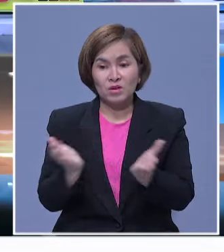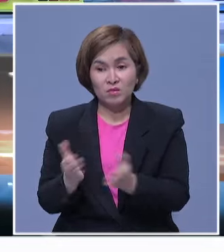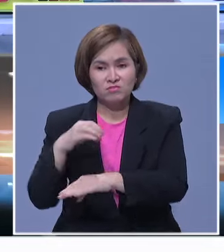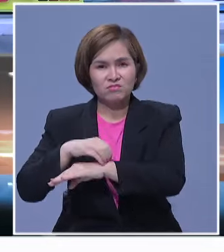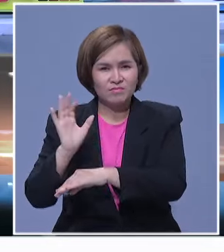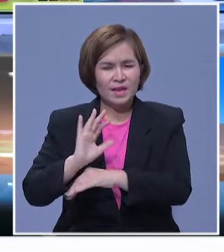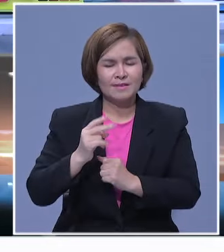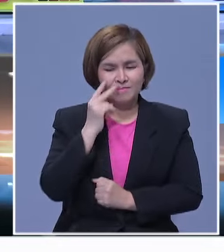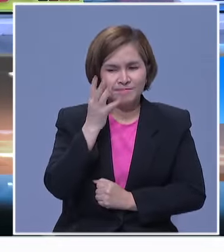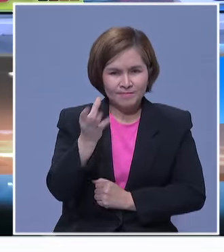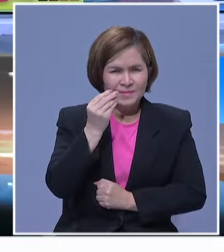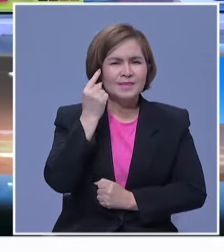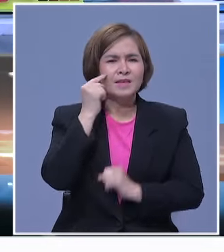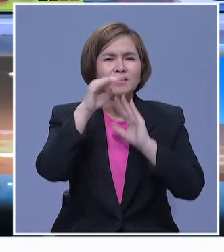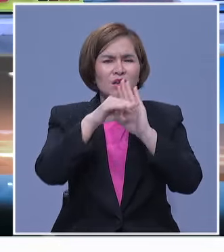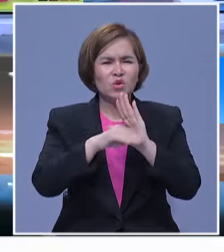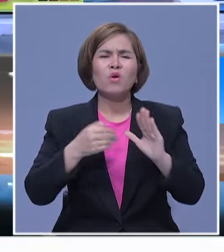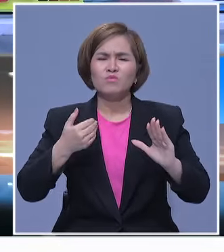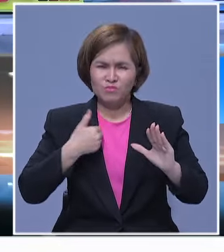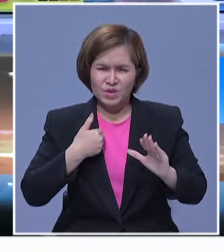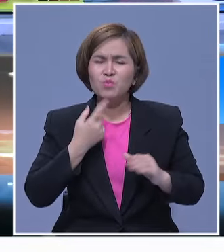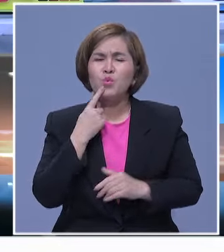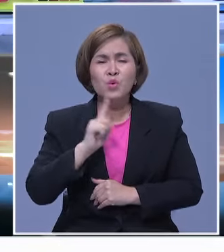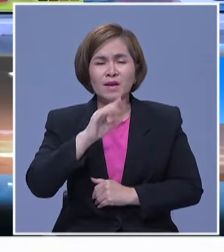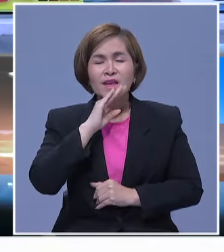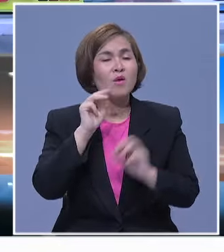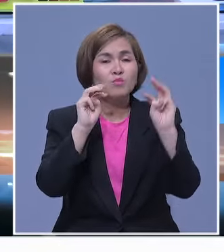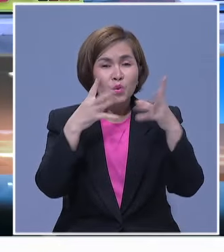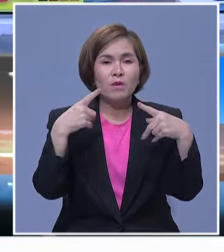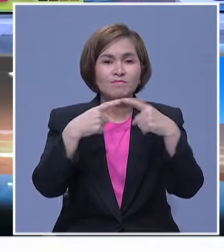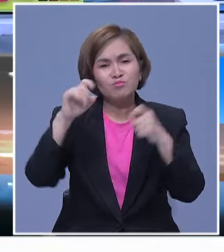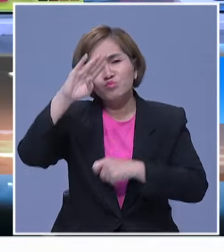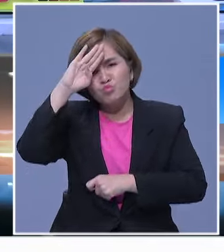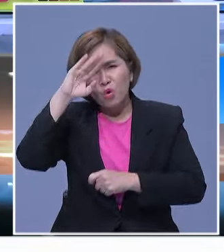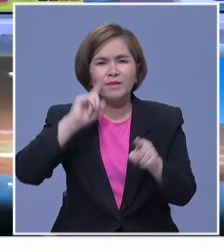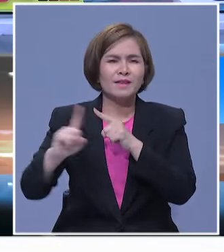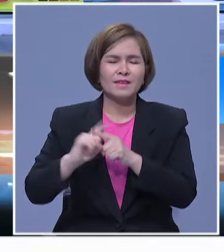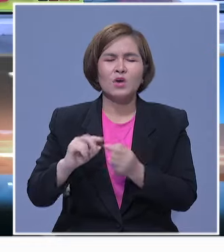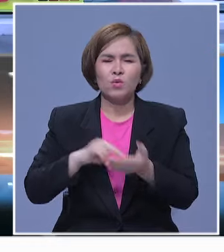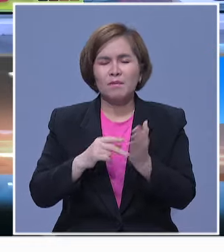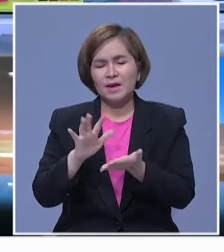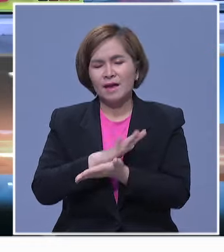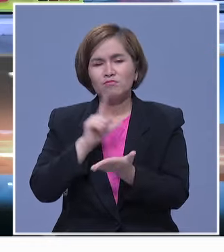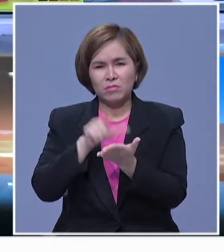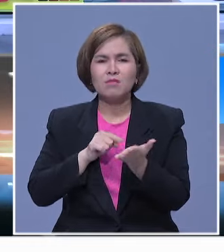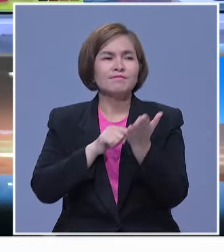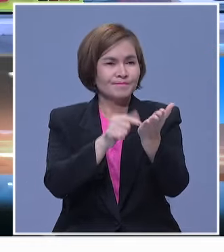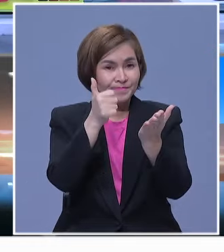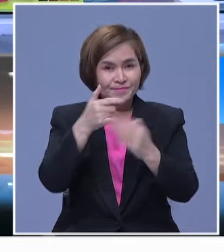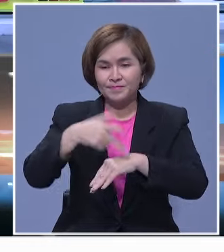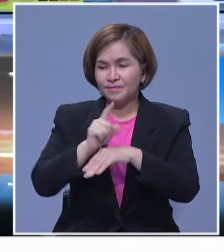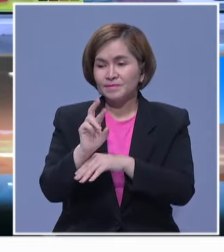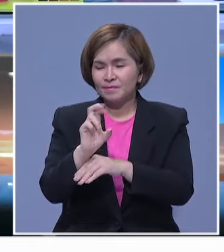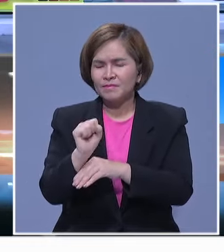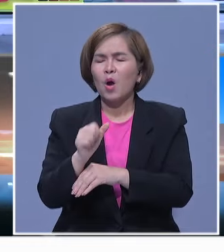ะแต่มองว่าขั้นตอนมันมีช่องแบบนี้ว่าถ้าคุณติดภารกิจคุณป่วยหรือว่าอะไรก็ตามส่งใบลาถ้าประธานสภาอนุมั